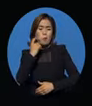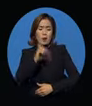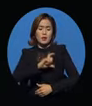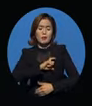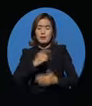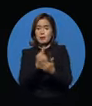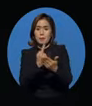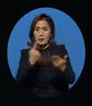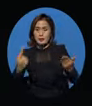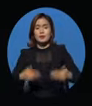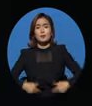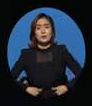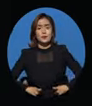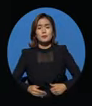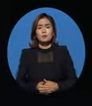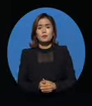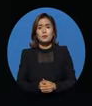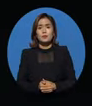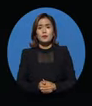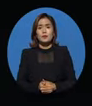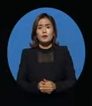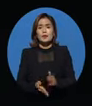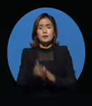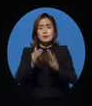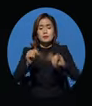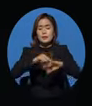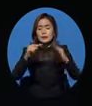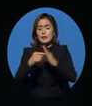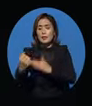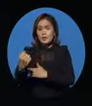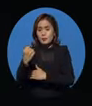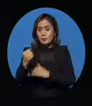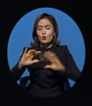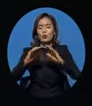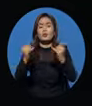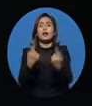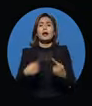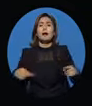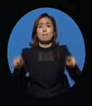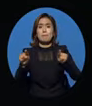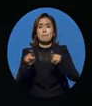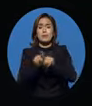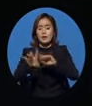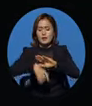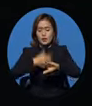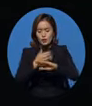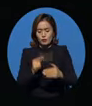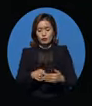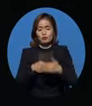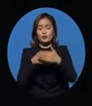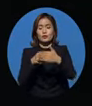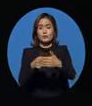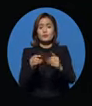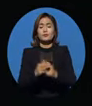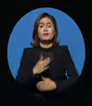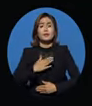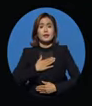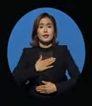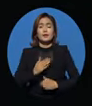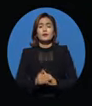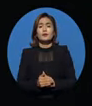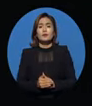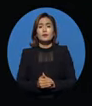벗어나야 옵니다 민심에 힘으로 국민과 함께하는 개혁을 해야 합니다 저 음영